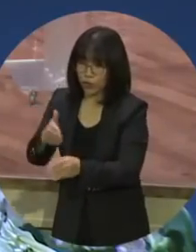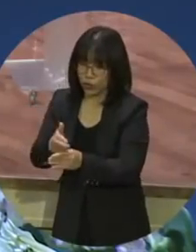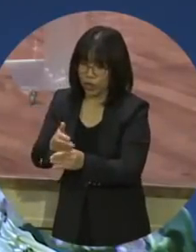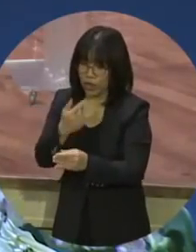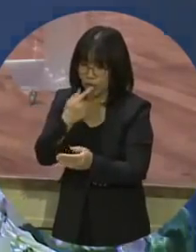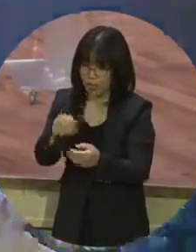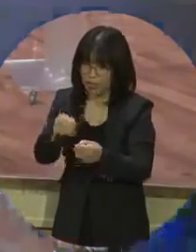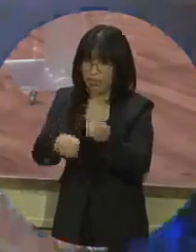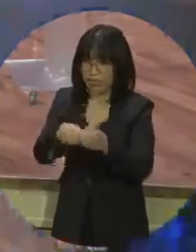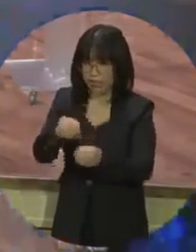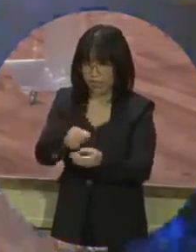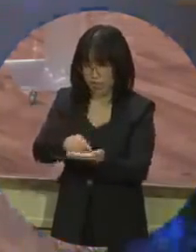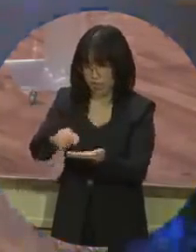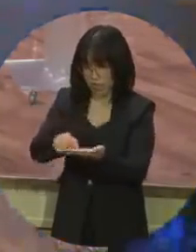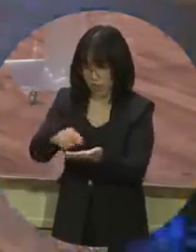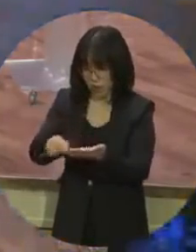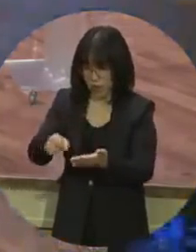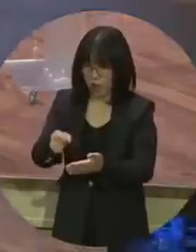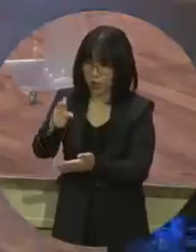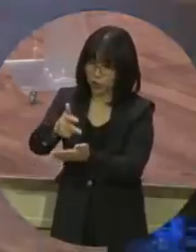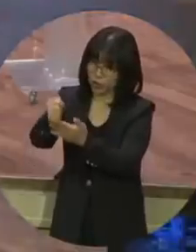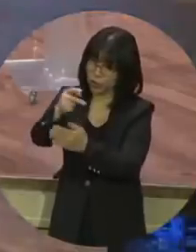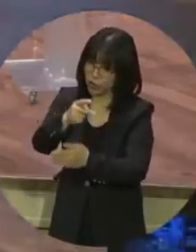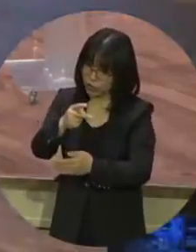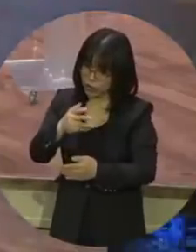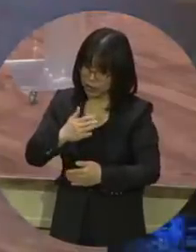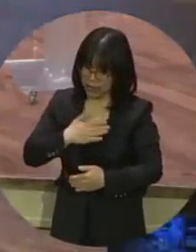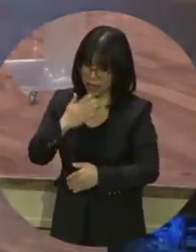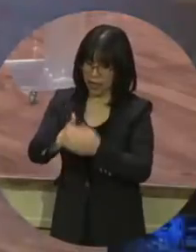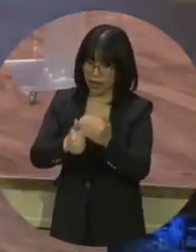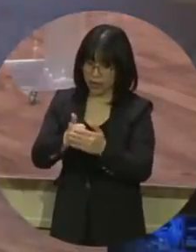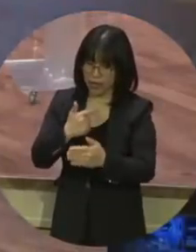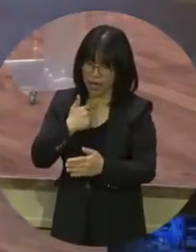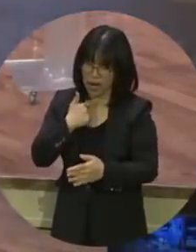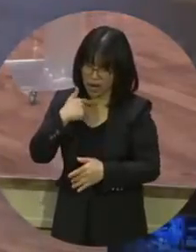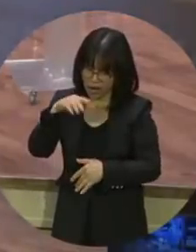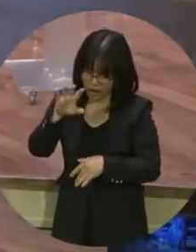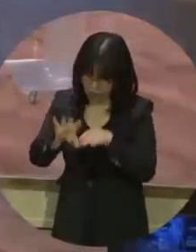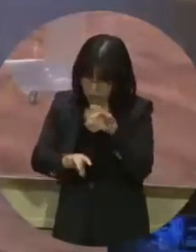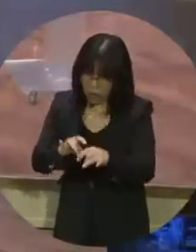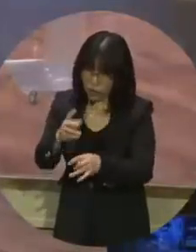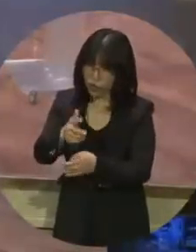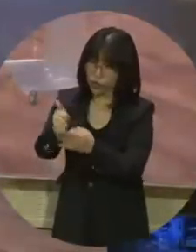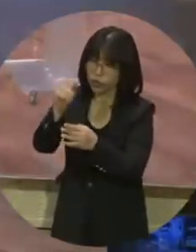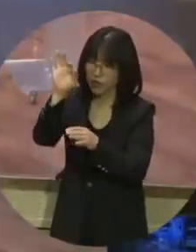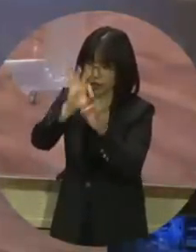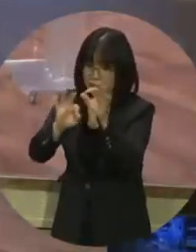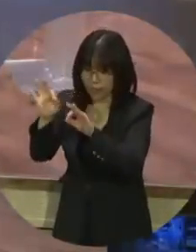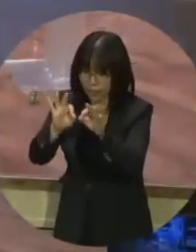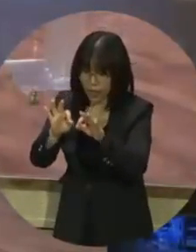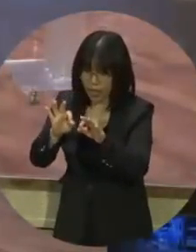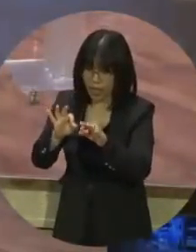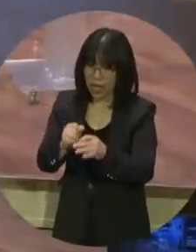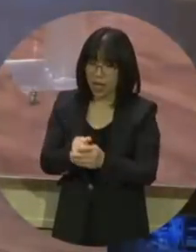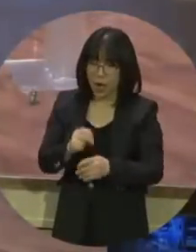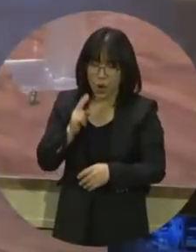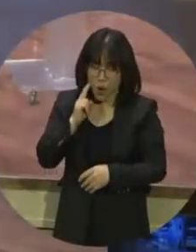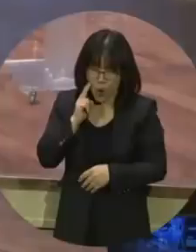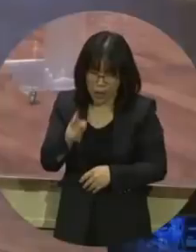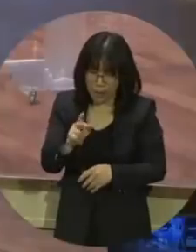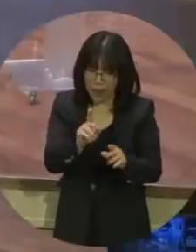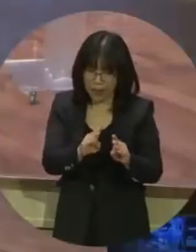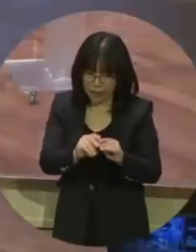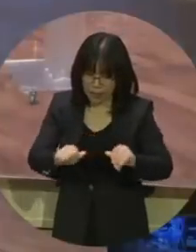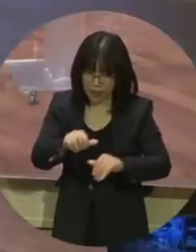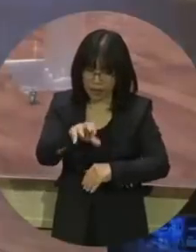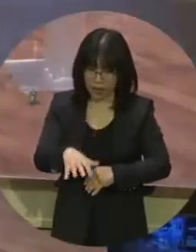보니까 하나님이여 주는 나의 하나님이시라. 내가 간절히 주를 찾되 물이 없어 마르고 황폐한 땅에서 내 영혼이 주를 갈망하며